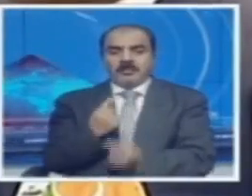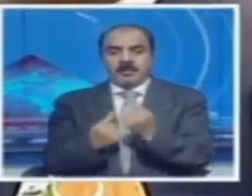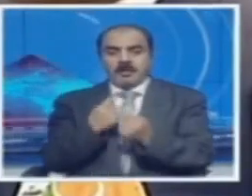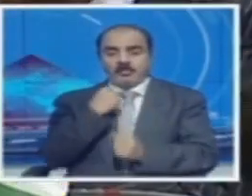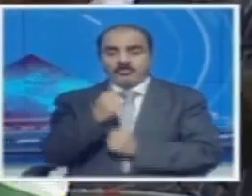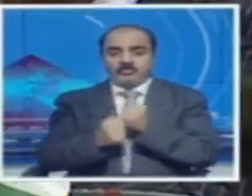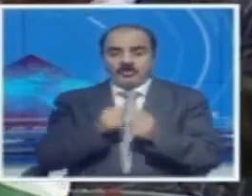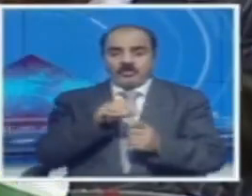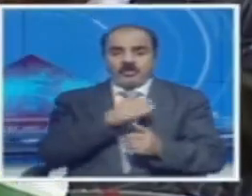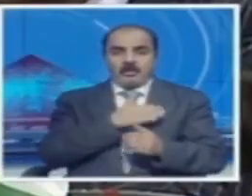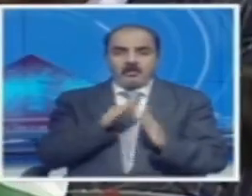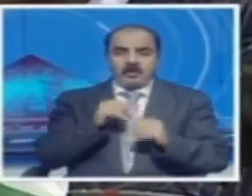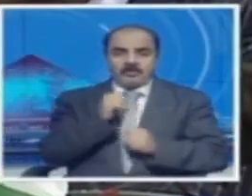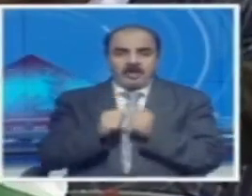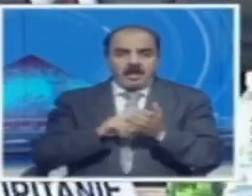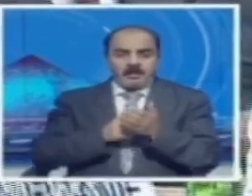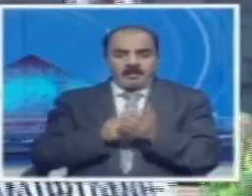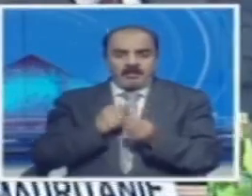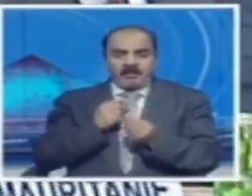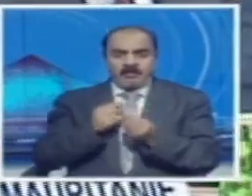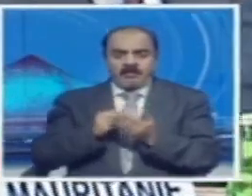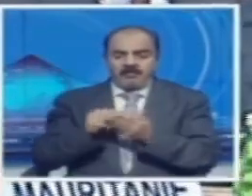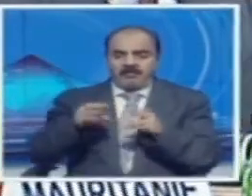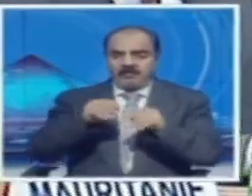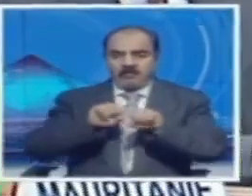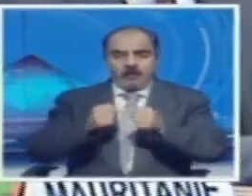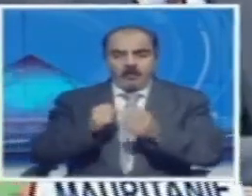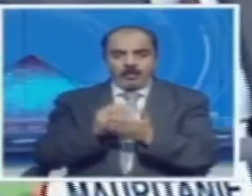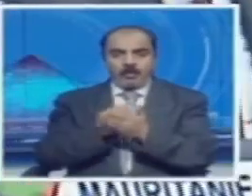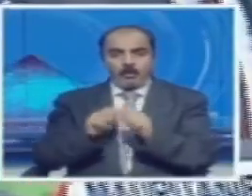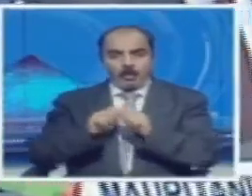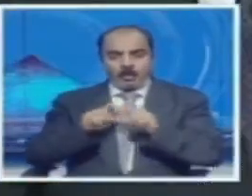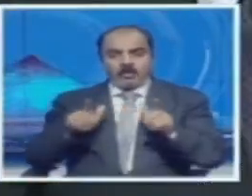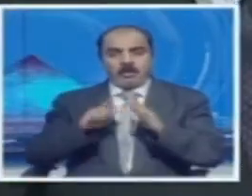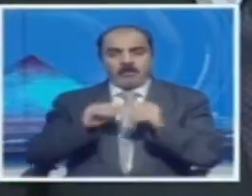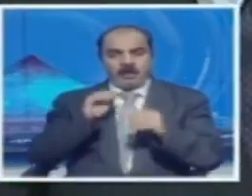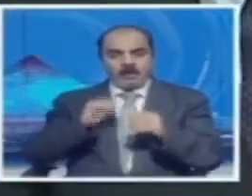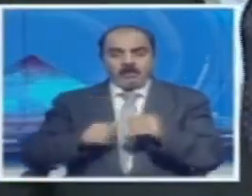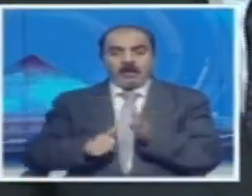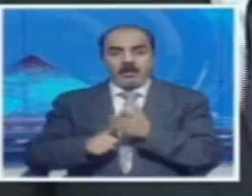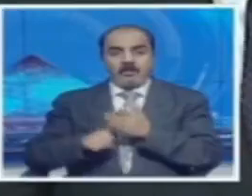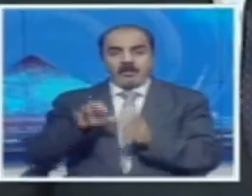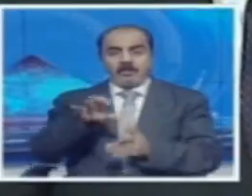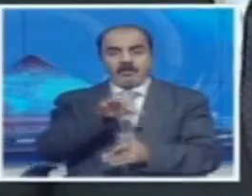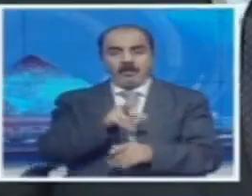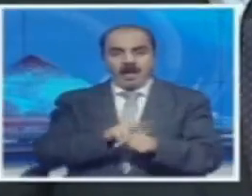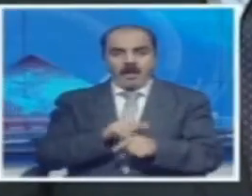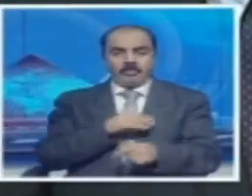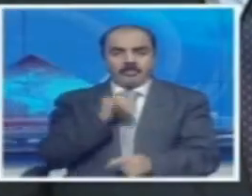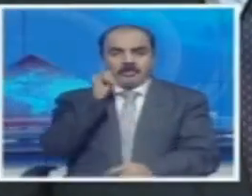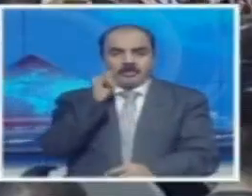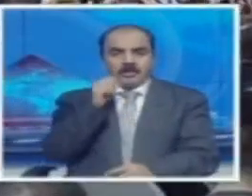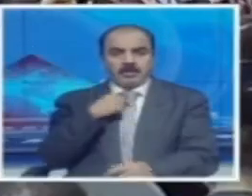واستعرض وزير الزراعة جهود الدولة المصرية في مجال مكافحة التصحر موضحا أن مصر كانت من أوائل الدول التي